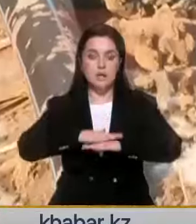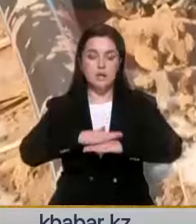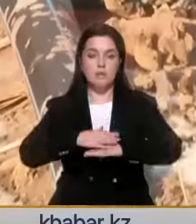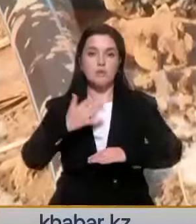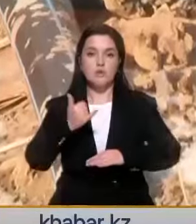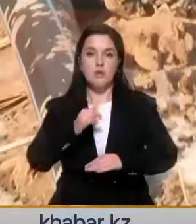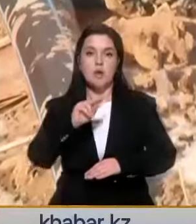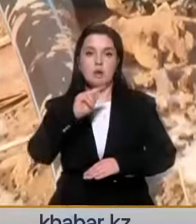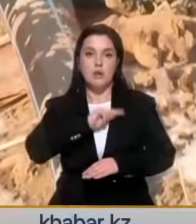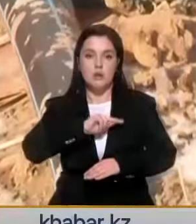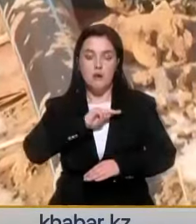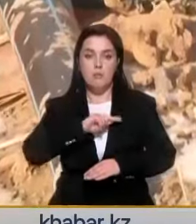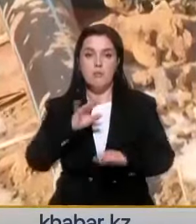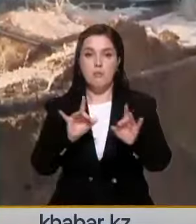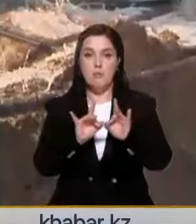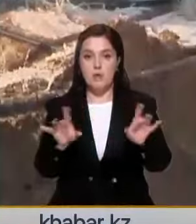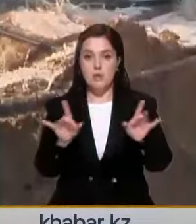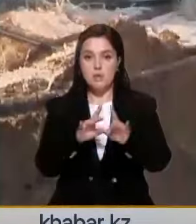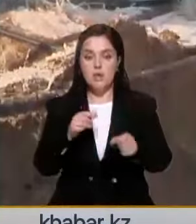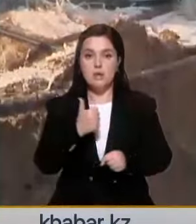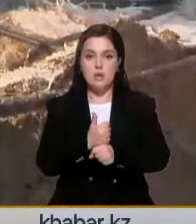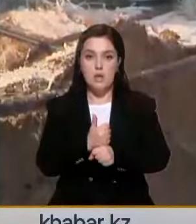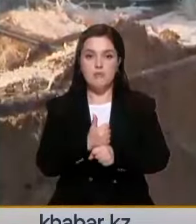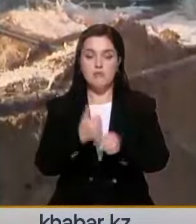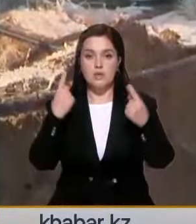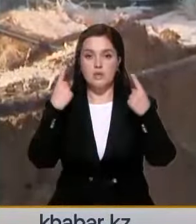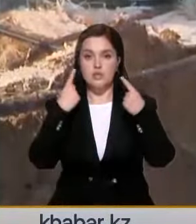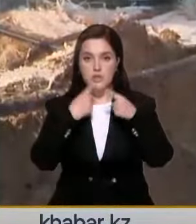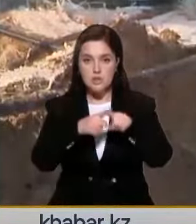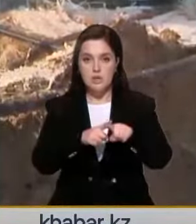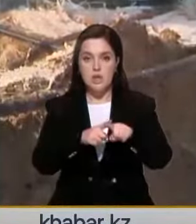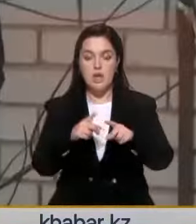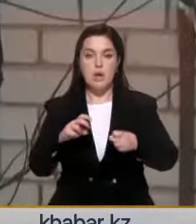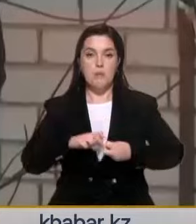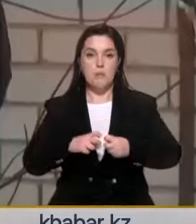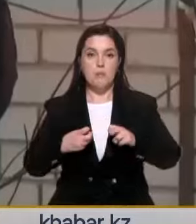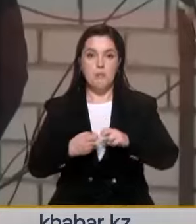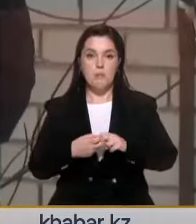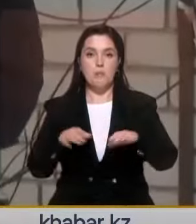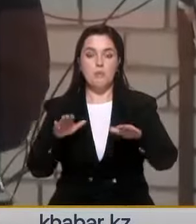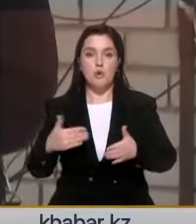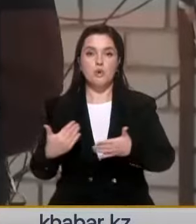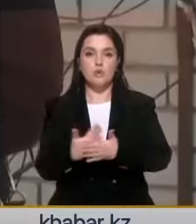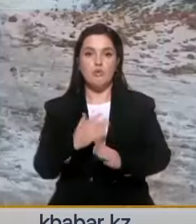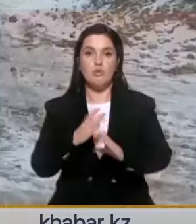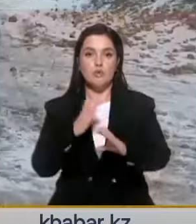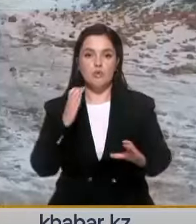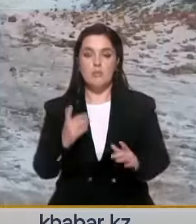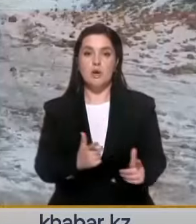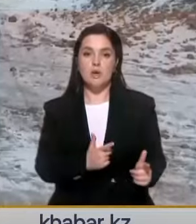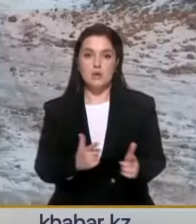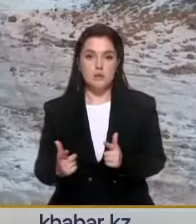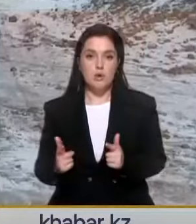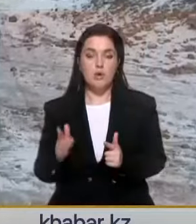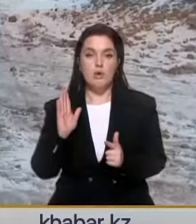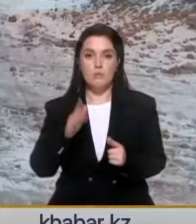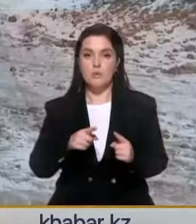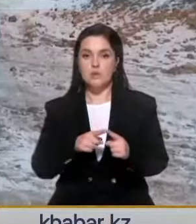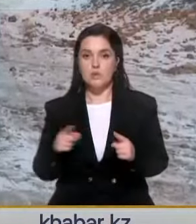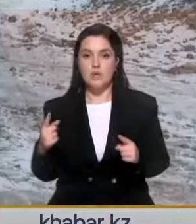продвигаться по словам главного инженера предприятия Семе водоканал на самом проблемном участке новые трубы уже проложили и подключат их в